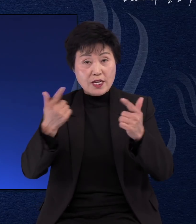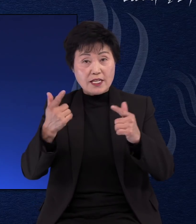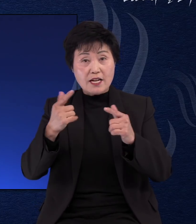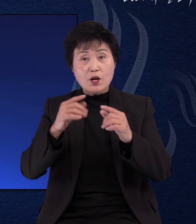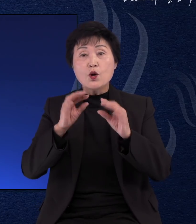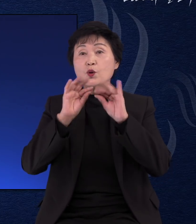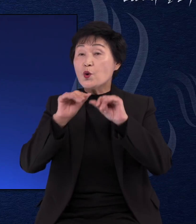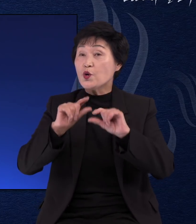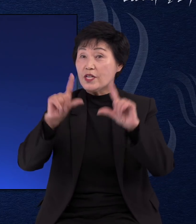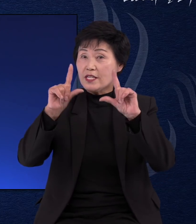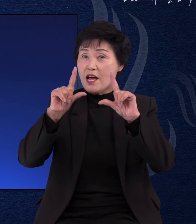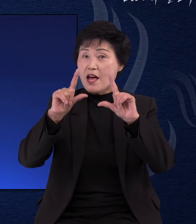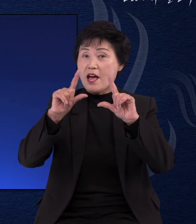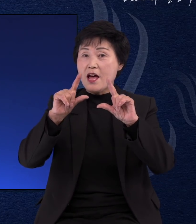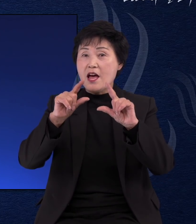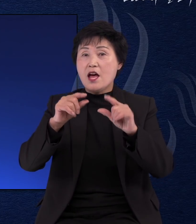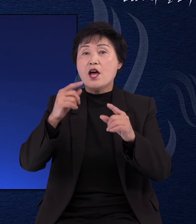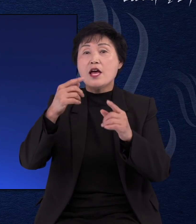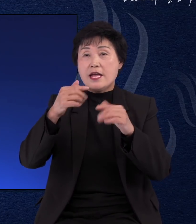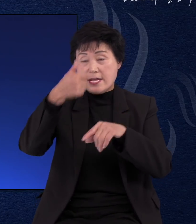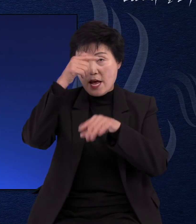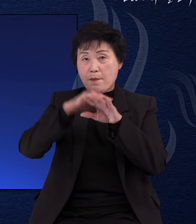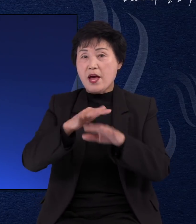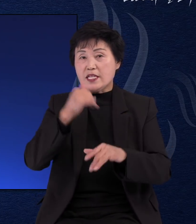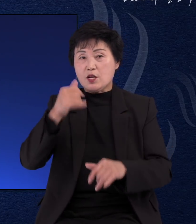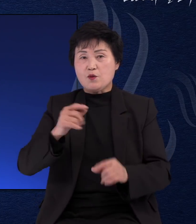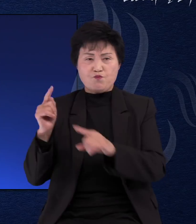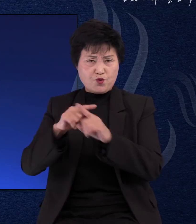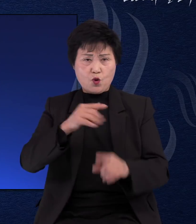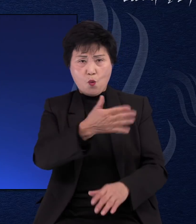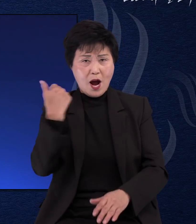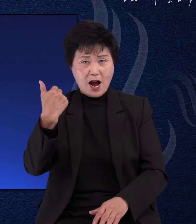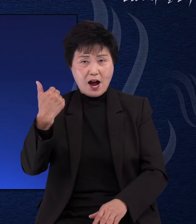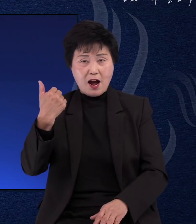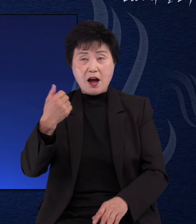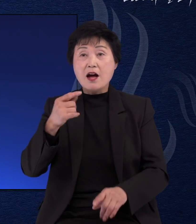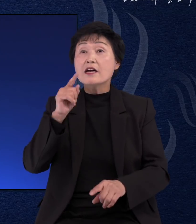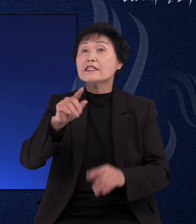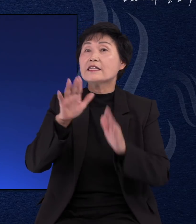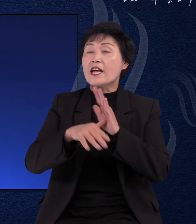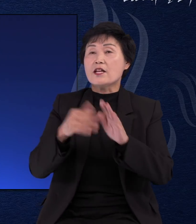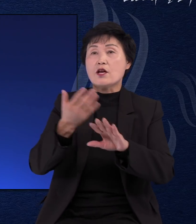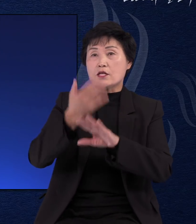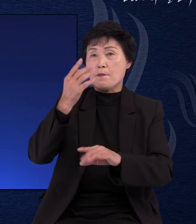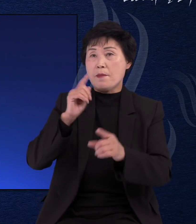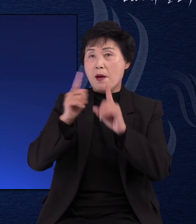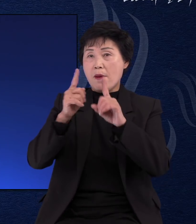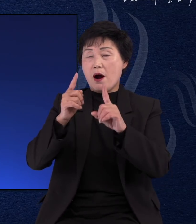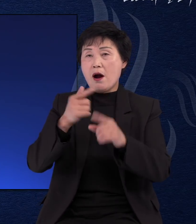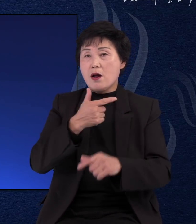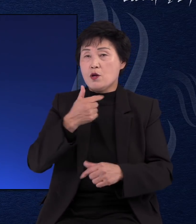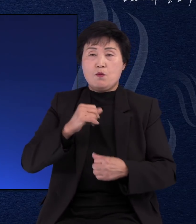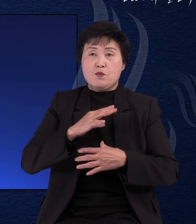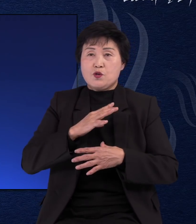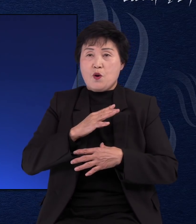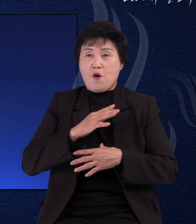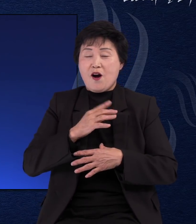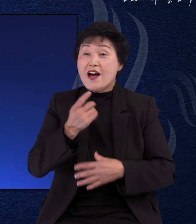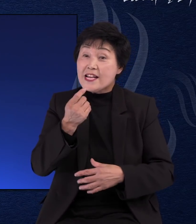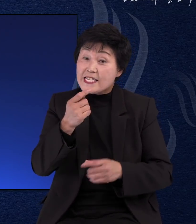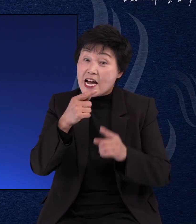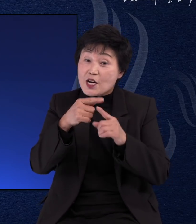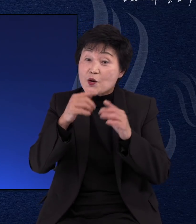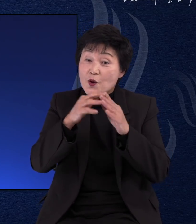와, 그때는 선배의 말이 얼마나 무서운지 순종하고 토요일 저녁 교회를 처음 가게 되어서 조그마한 예배당 맨